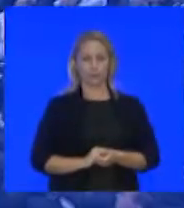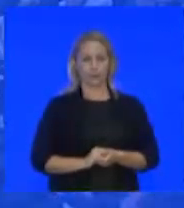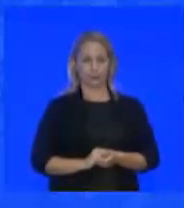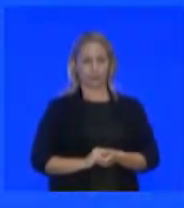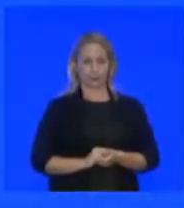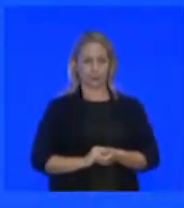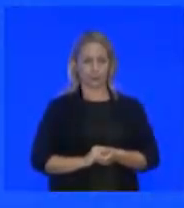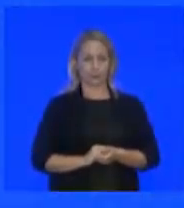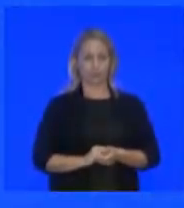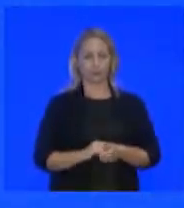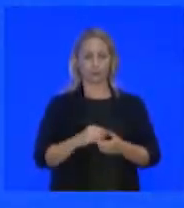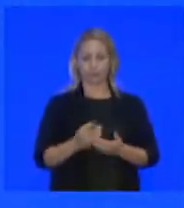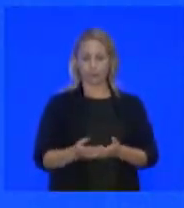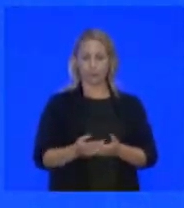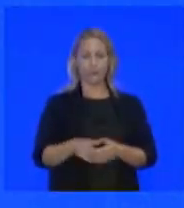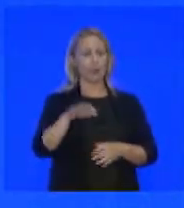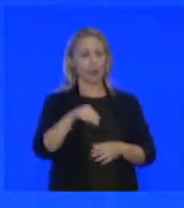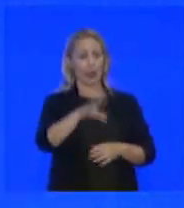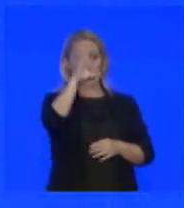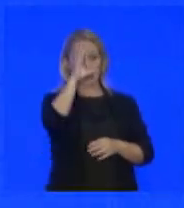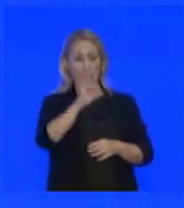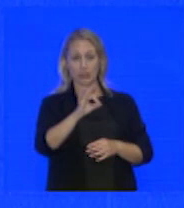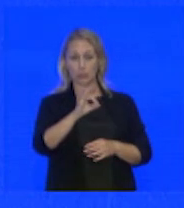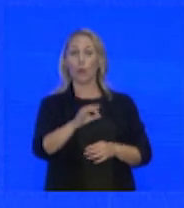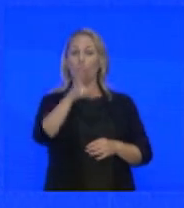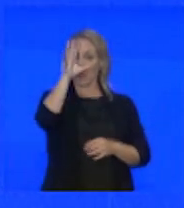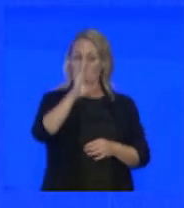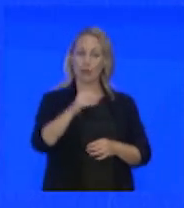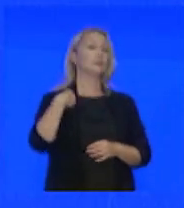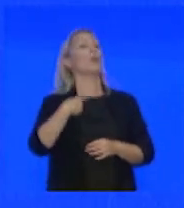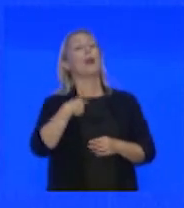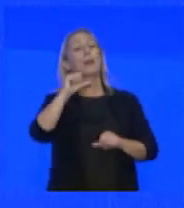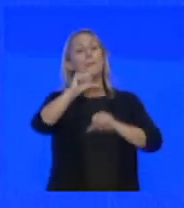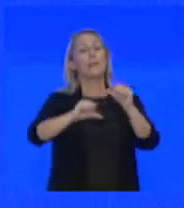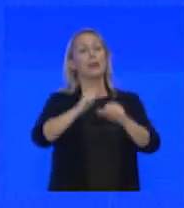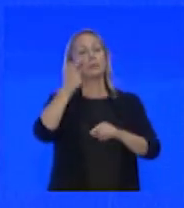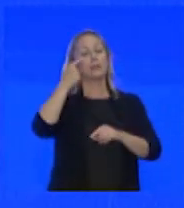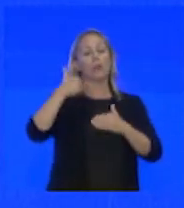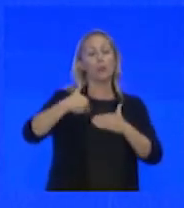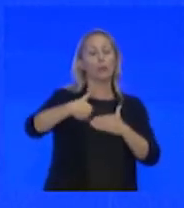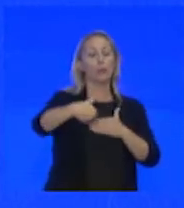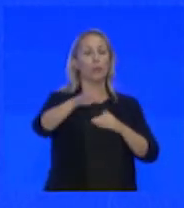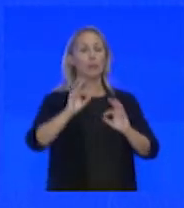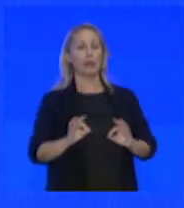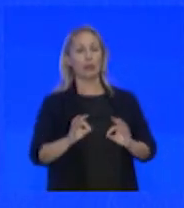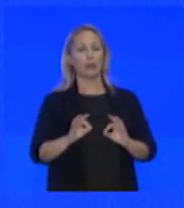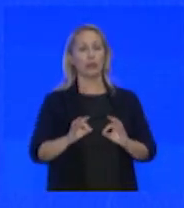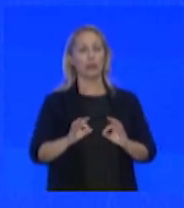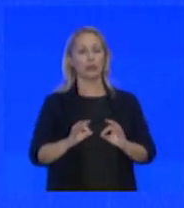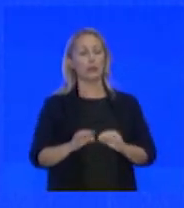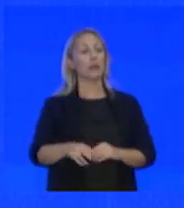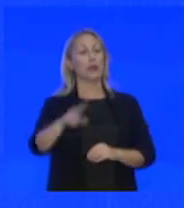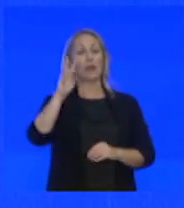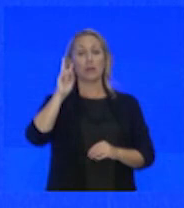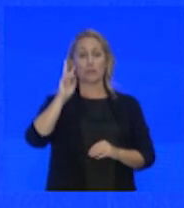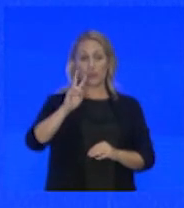Τι ισορροπία ρεαλισμού και προοπτικής θα είναι η πηξίδα μου. Όλοι βλέπουν ότι